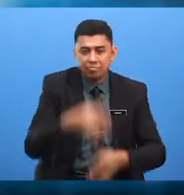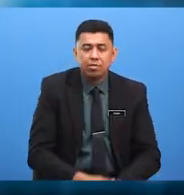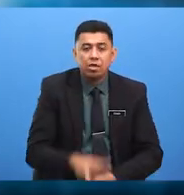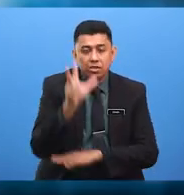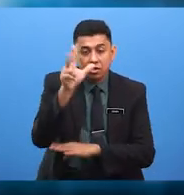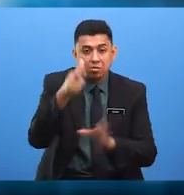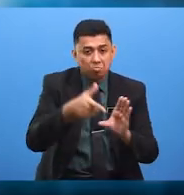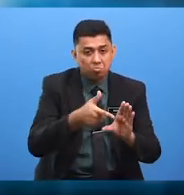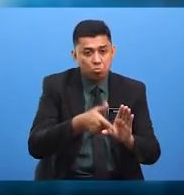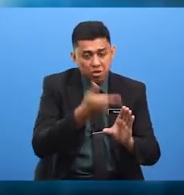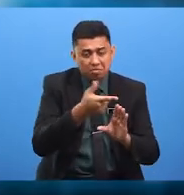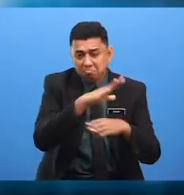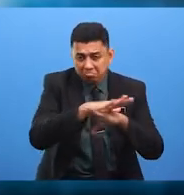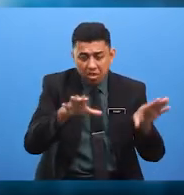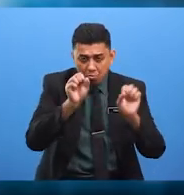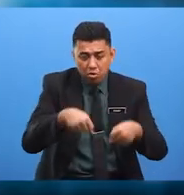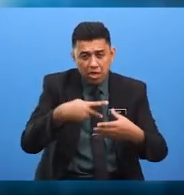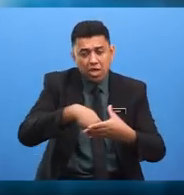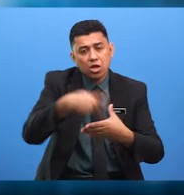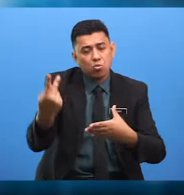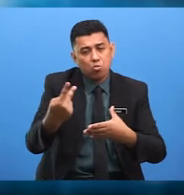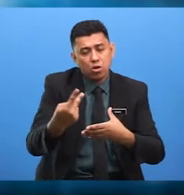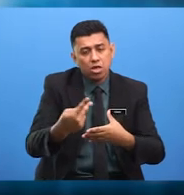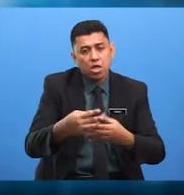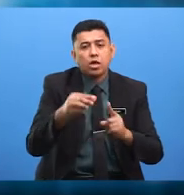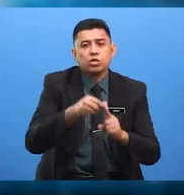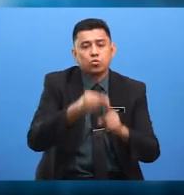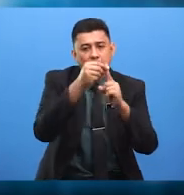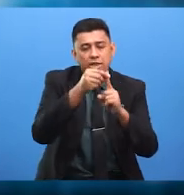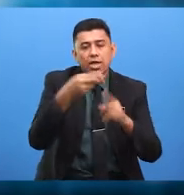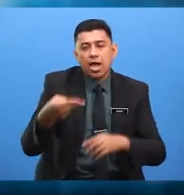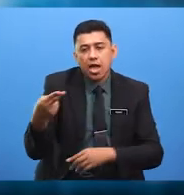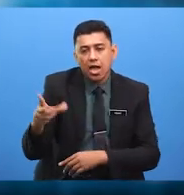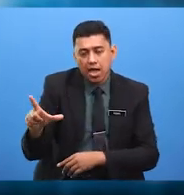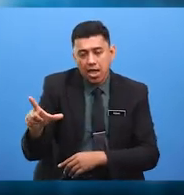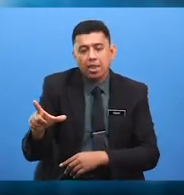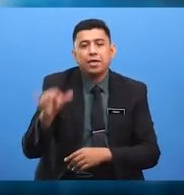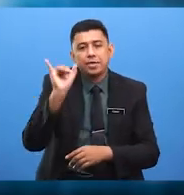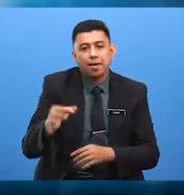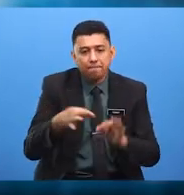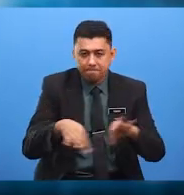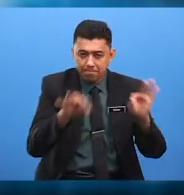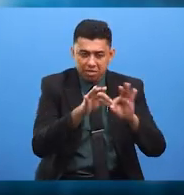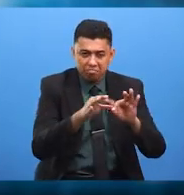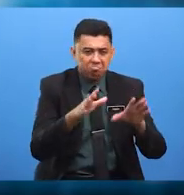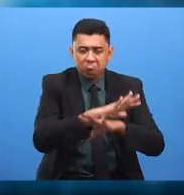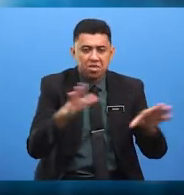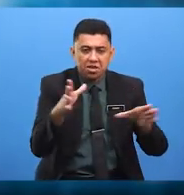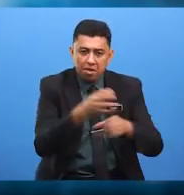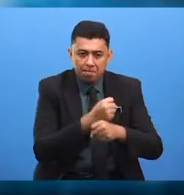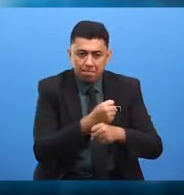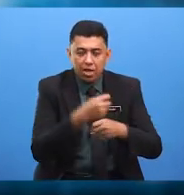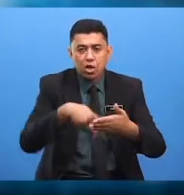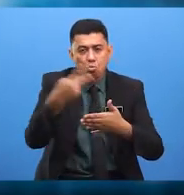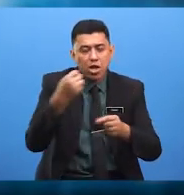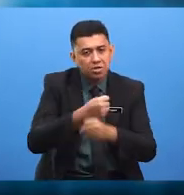dibenarkan keluar rumah kecuali untuk hal-hal yang penting saja jadi ramai yang tidak dapat keluar bekerja atau